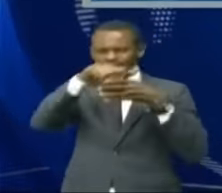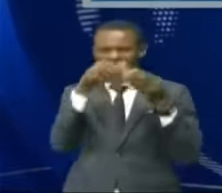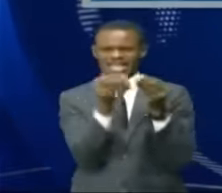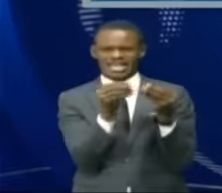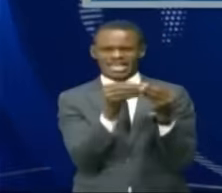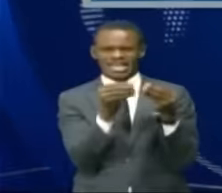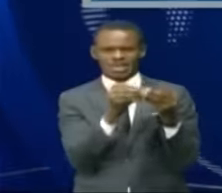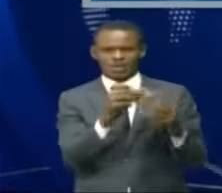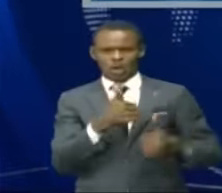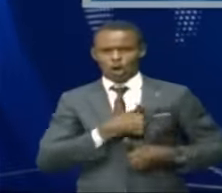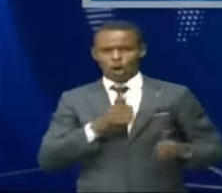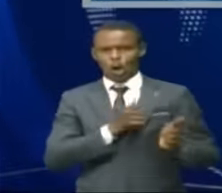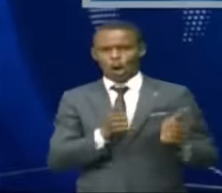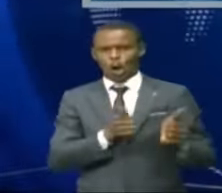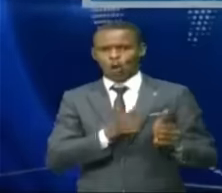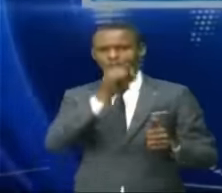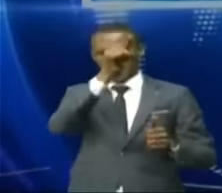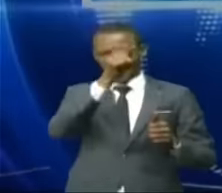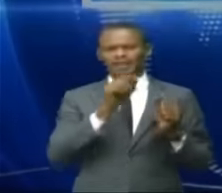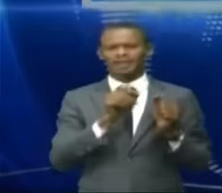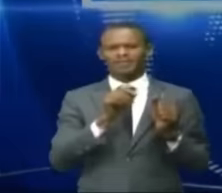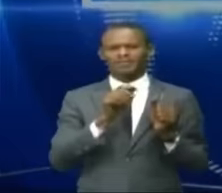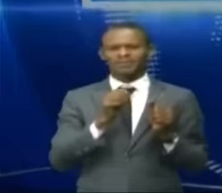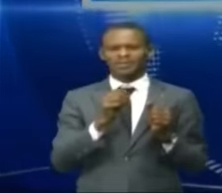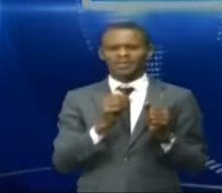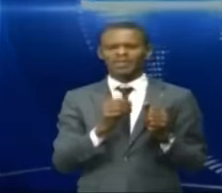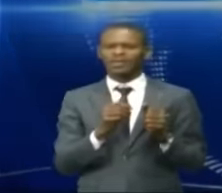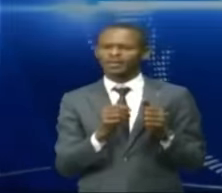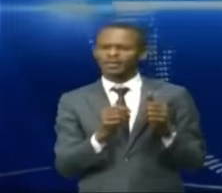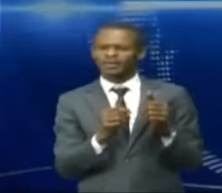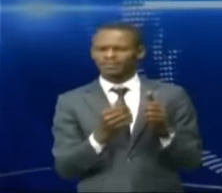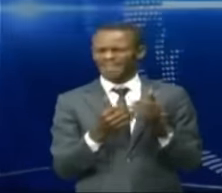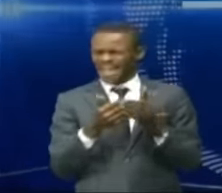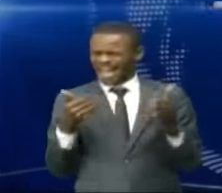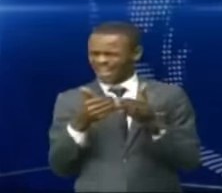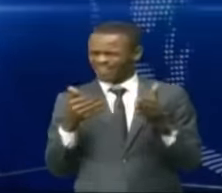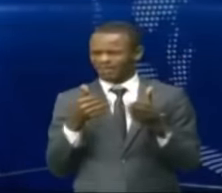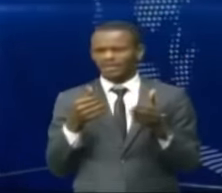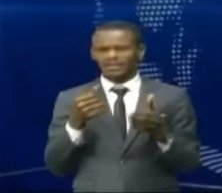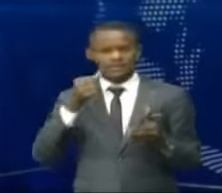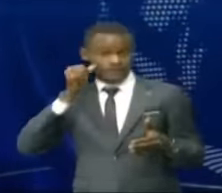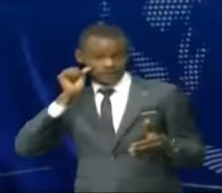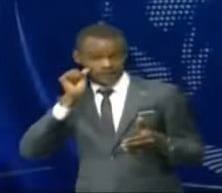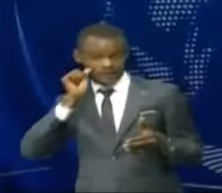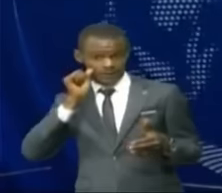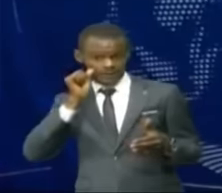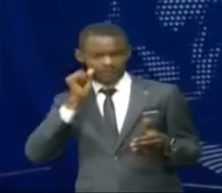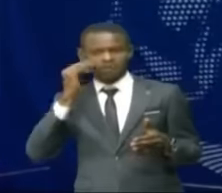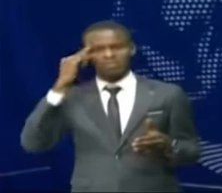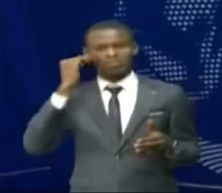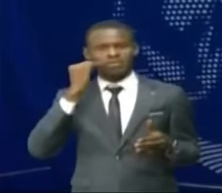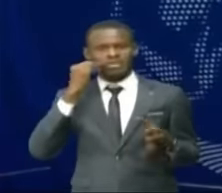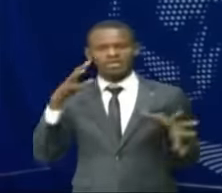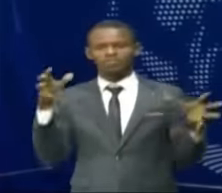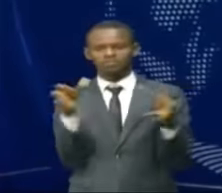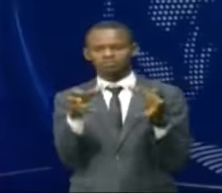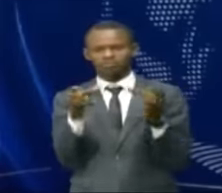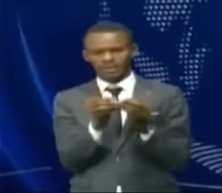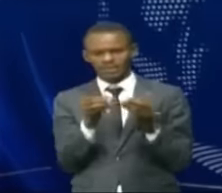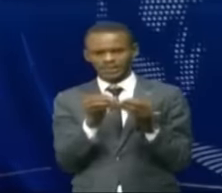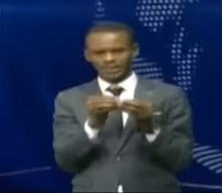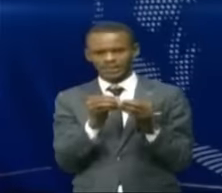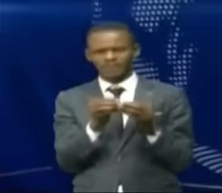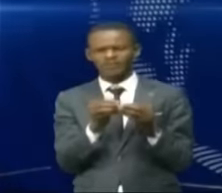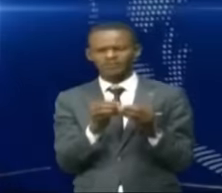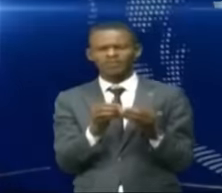et ministres des États membres s'étaient réunis pour préparer la rencontre du sommet près d'un mois avant le départ le 8 décembre